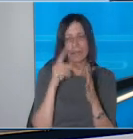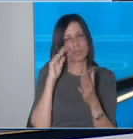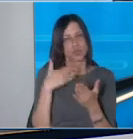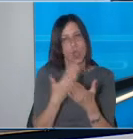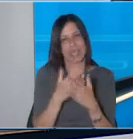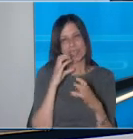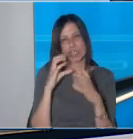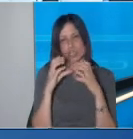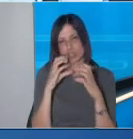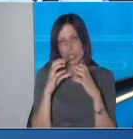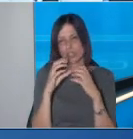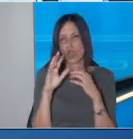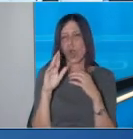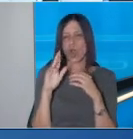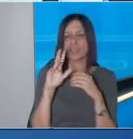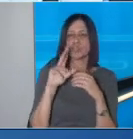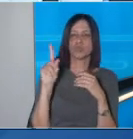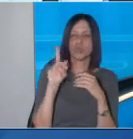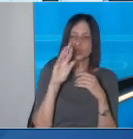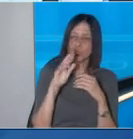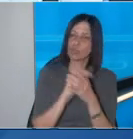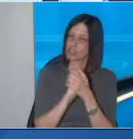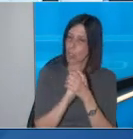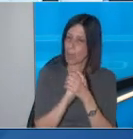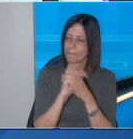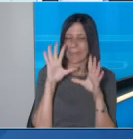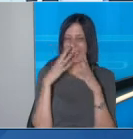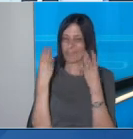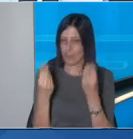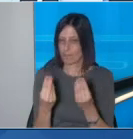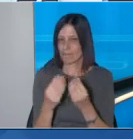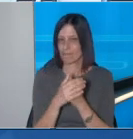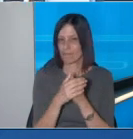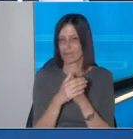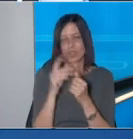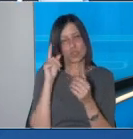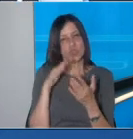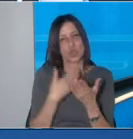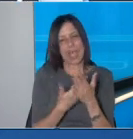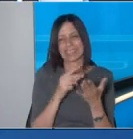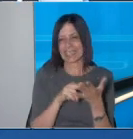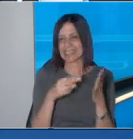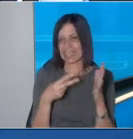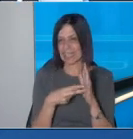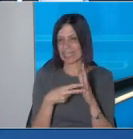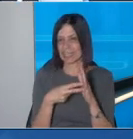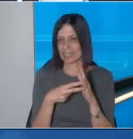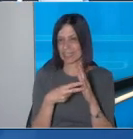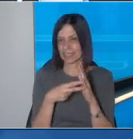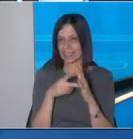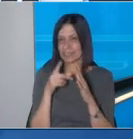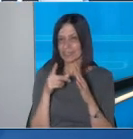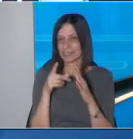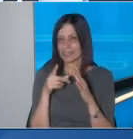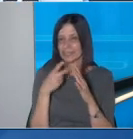תקשורת רונן צור, שלום. שלום, ערב טוב. תגיד, יועץ אסטרטגי כמובן. תגיד... פגע בבטן הרכה